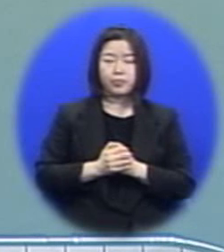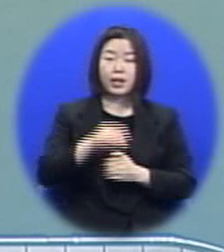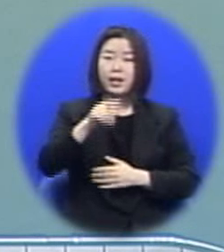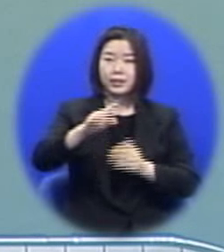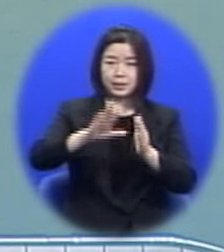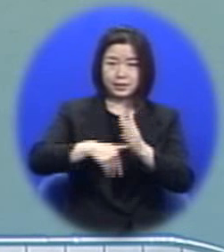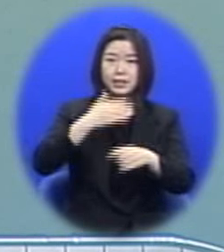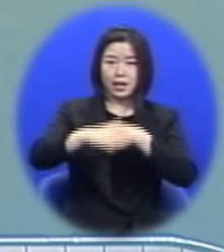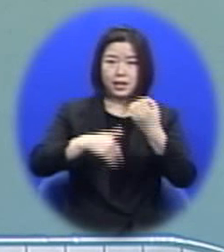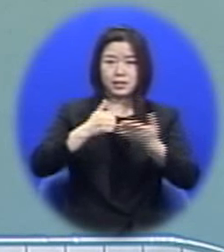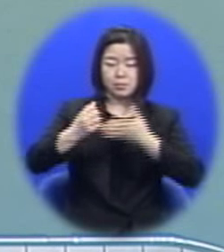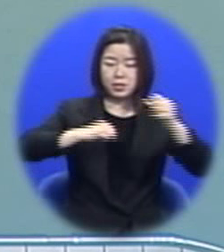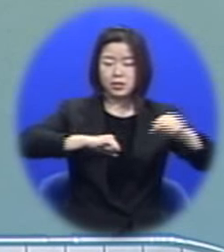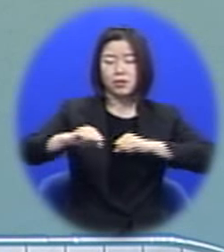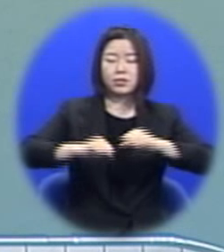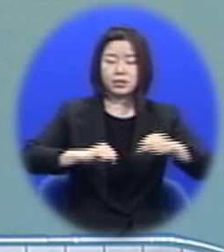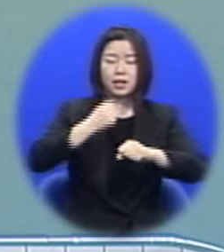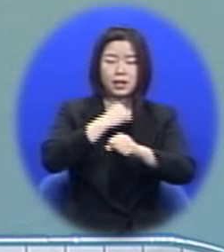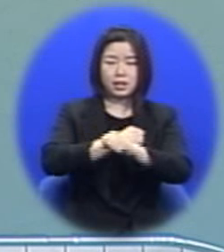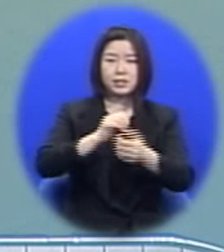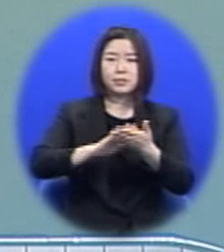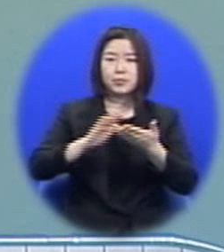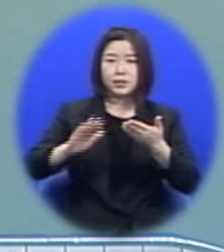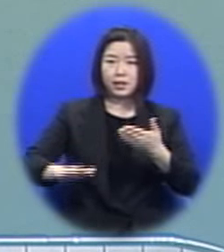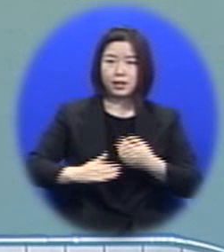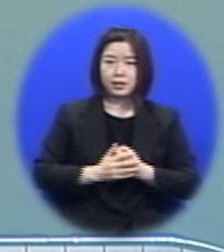그때 하나님이 역사하시는 겁니다.